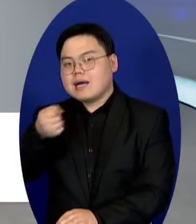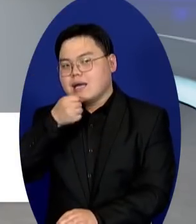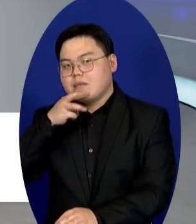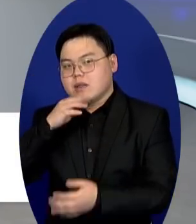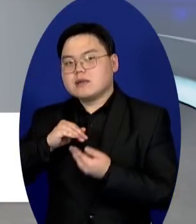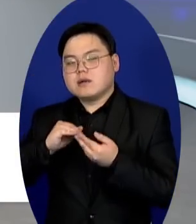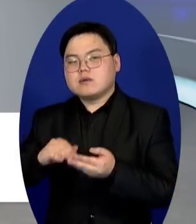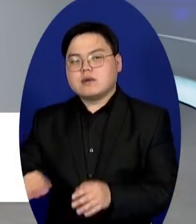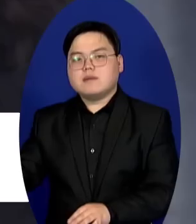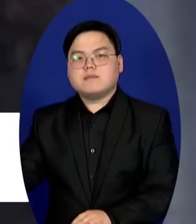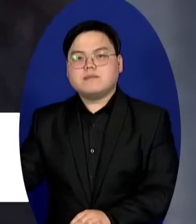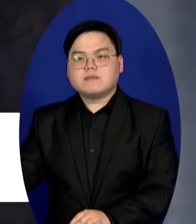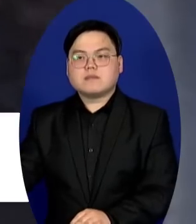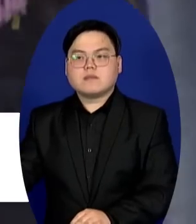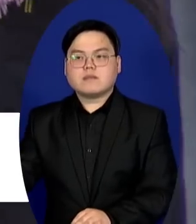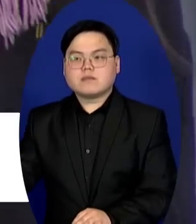өнгөрүүлж байна.